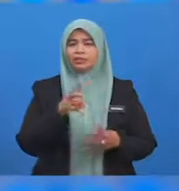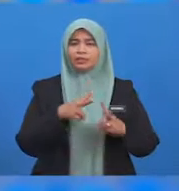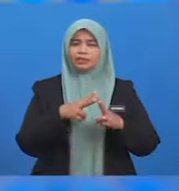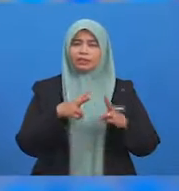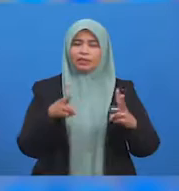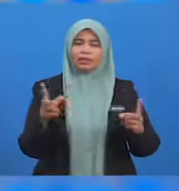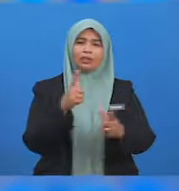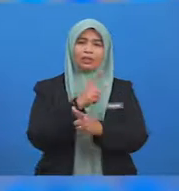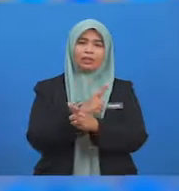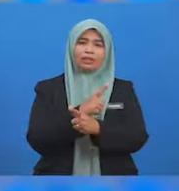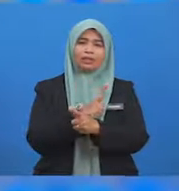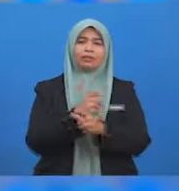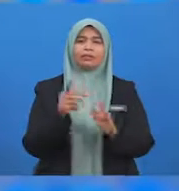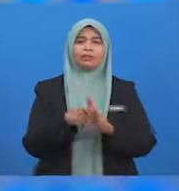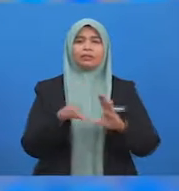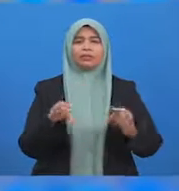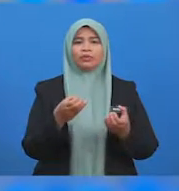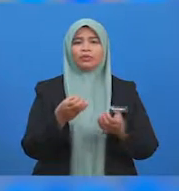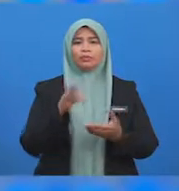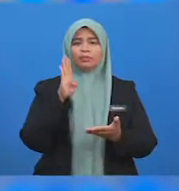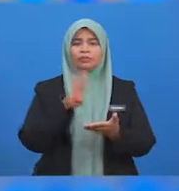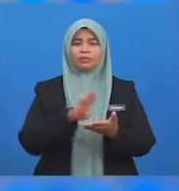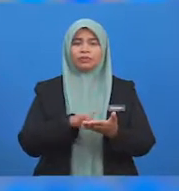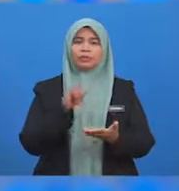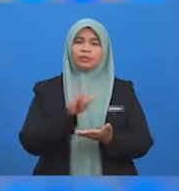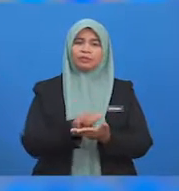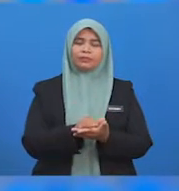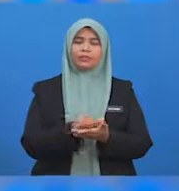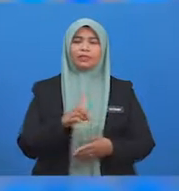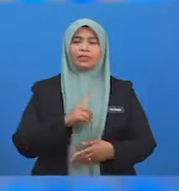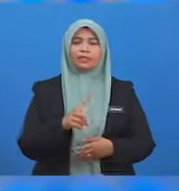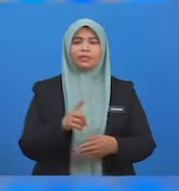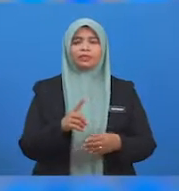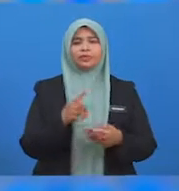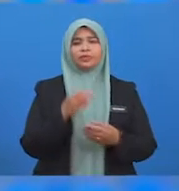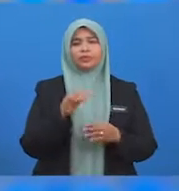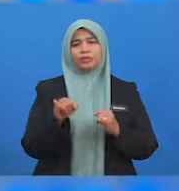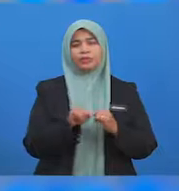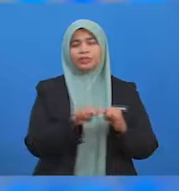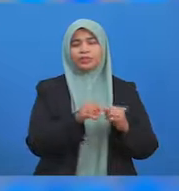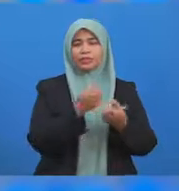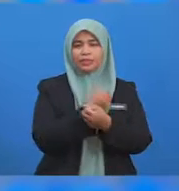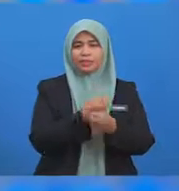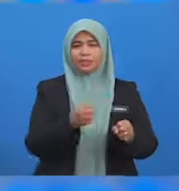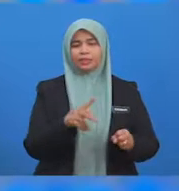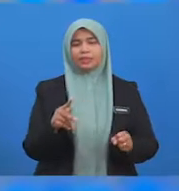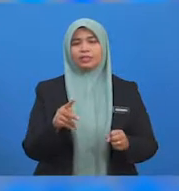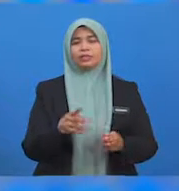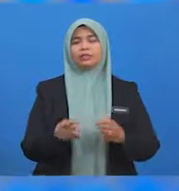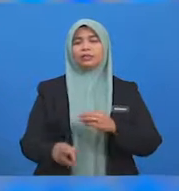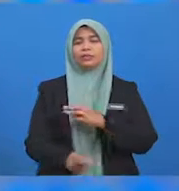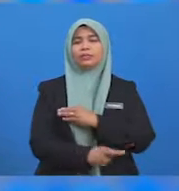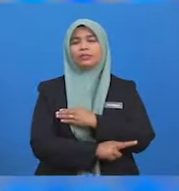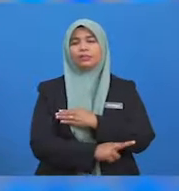Islam sangat melarang perbuatan terkutuk tersebut dan Islam juga sediakan